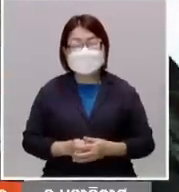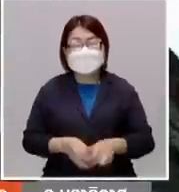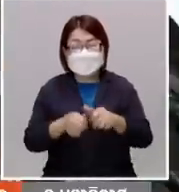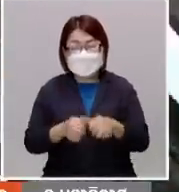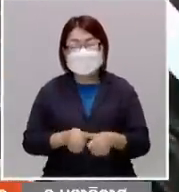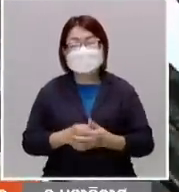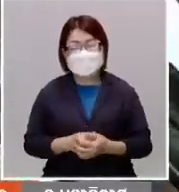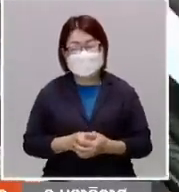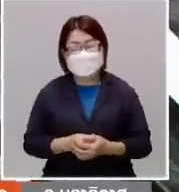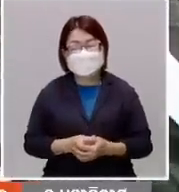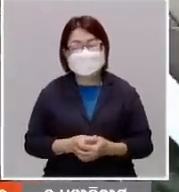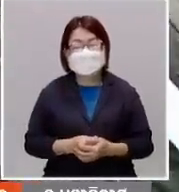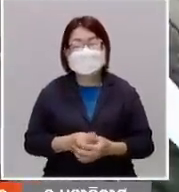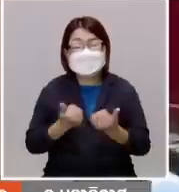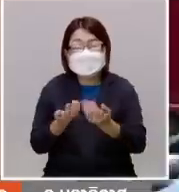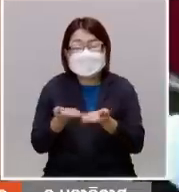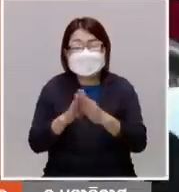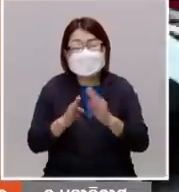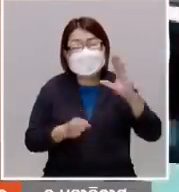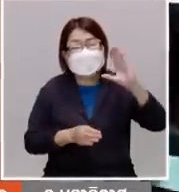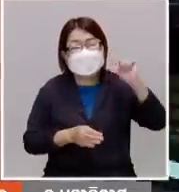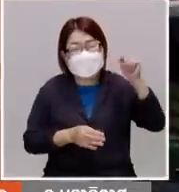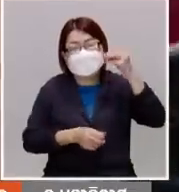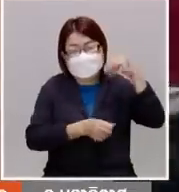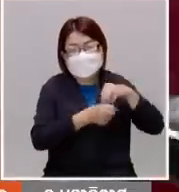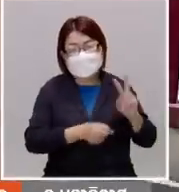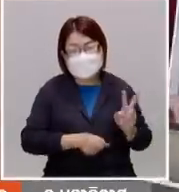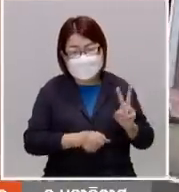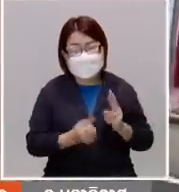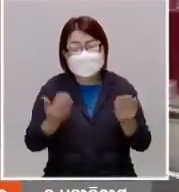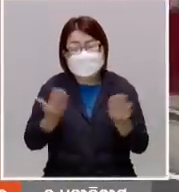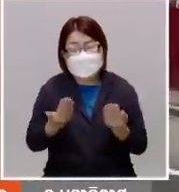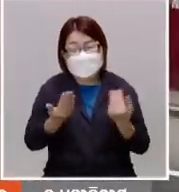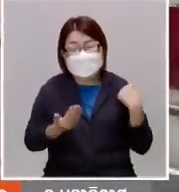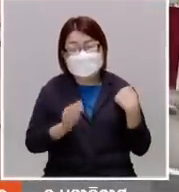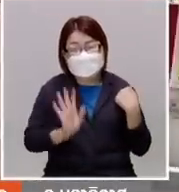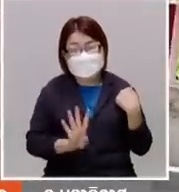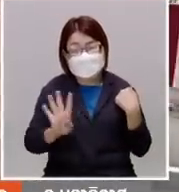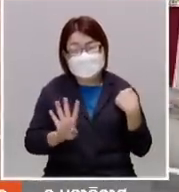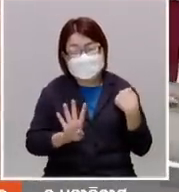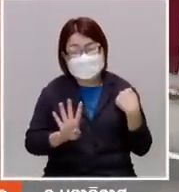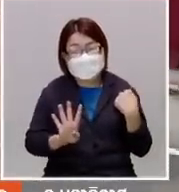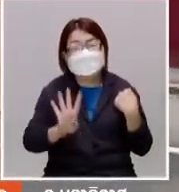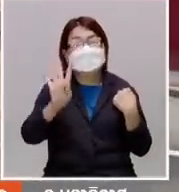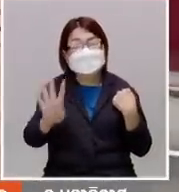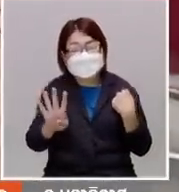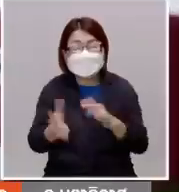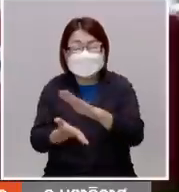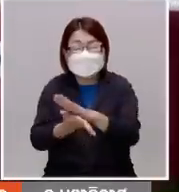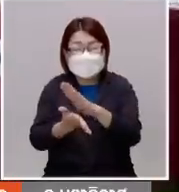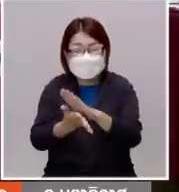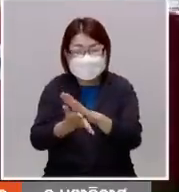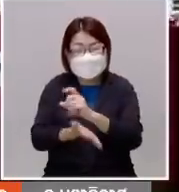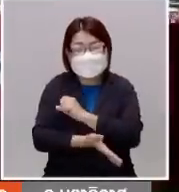ลบาเรเหนือนะคะครอบครัวนี้พ่อกับแม่อยู่บ้านส่วนลูกๆทั้ง4คนเดินทางไปสอนหนังสือที่โรงเรียนสอนศาสน